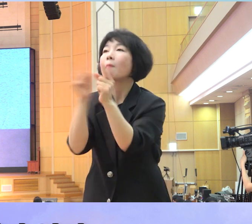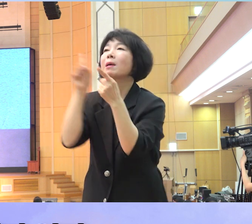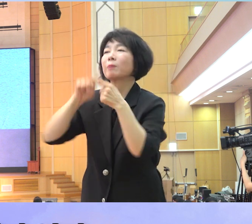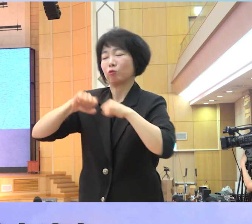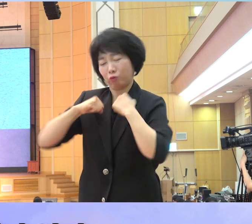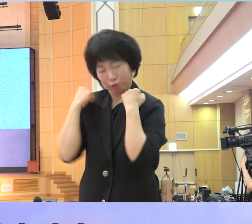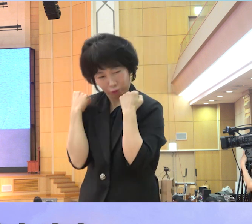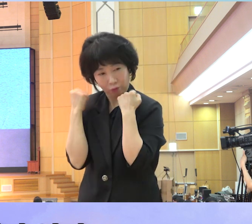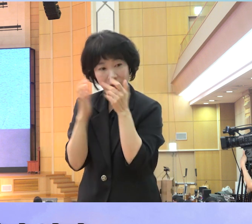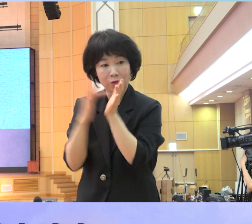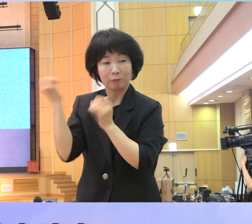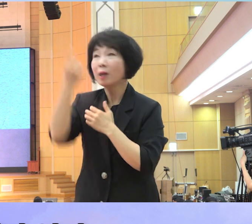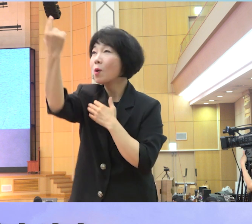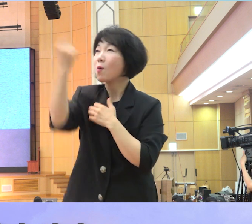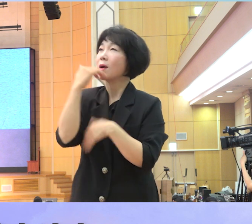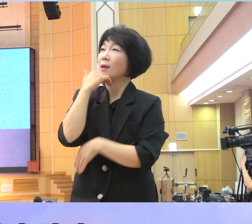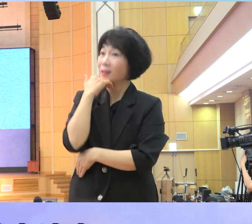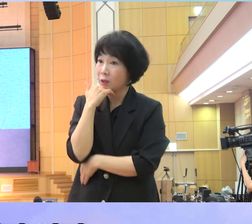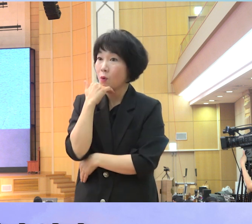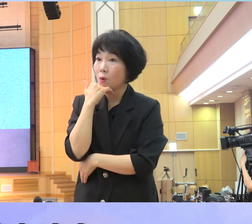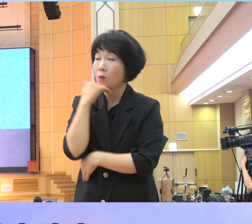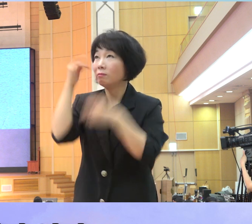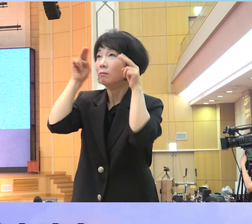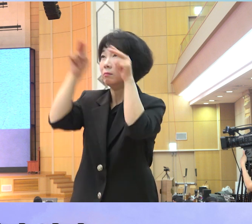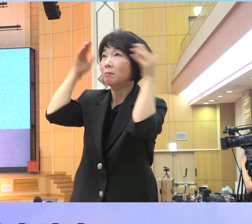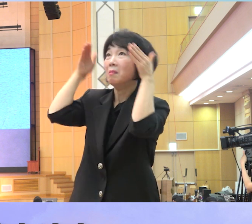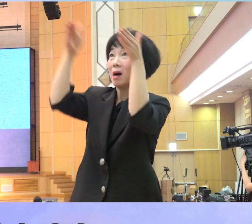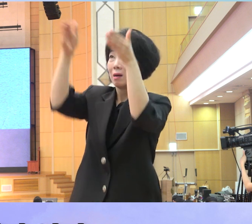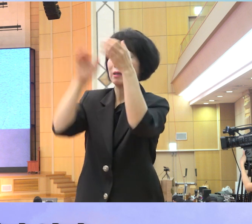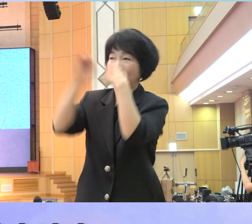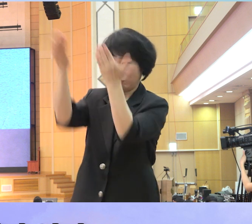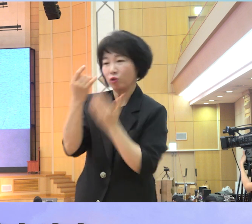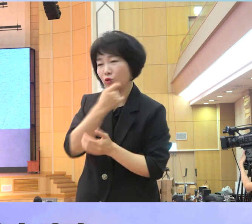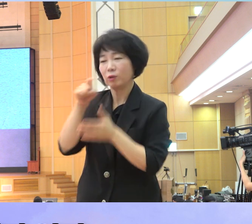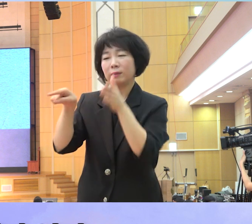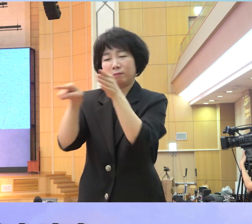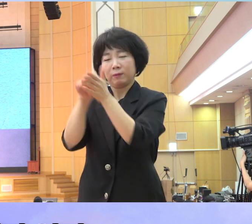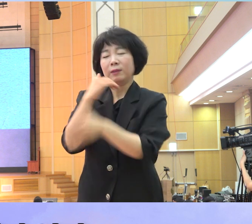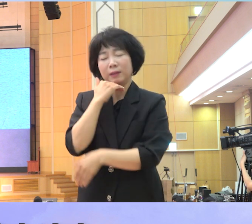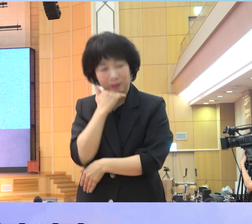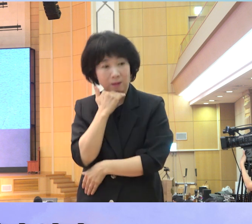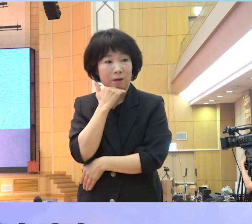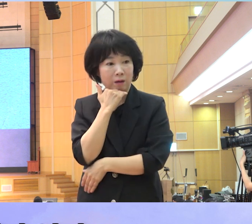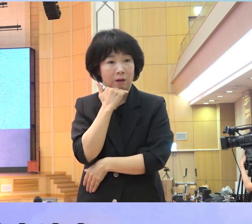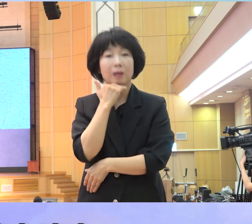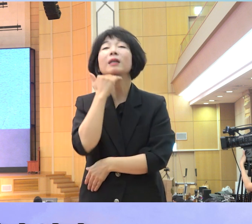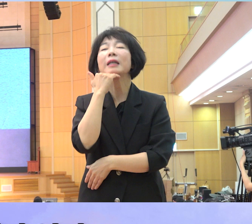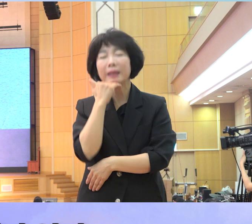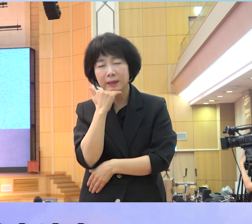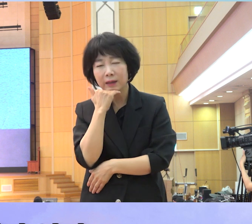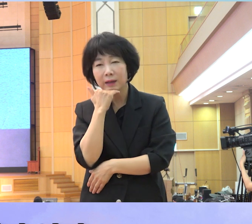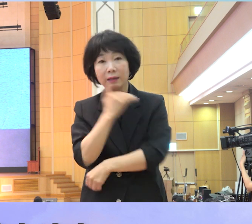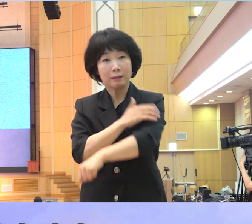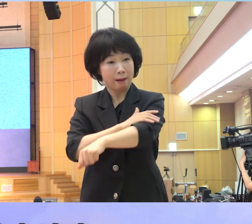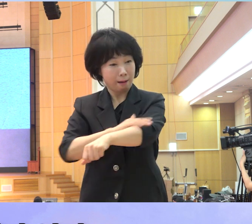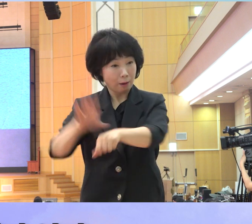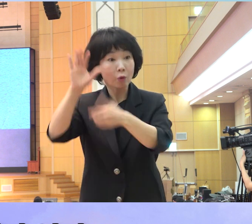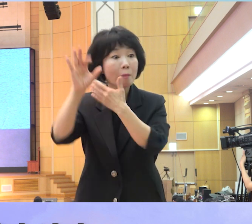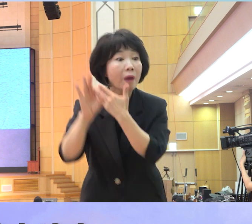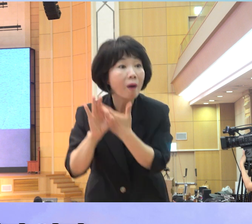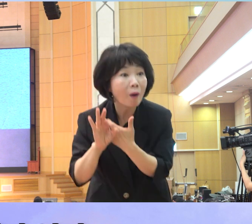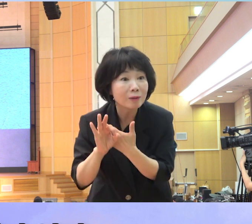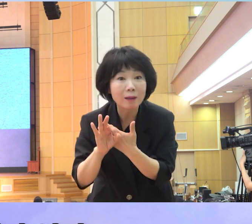주님 오실 것도 기다리면서, 또 하나님이 응답하실 것도 기다리면서 잘 기다리고 있으면, 오늘 제목이